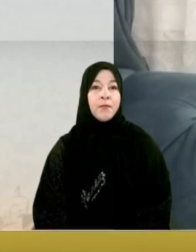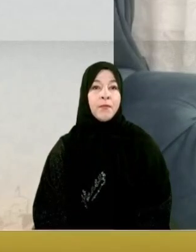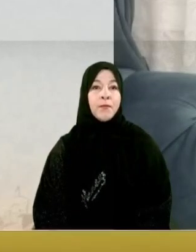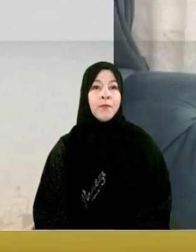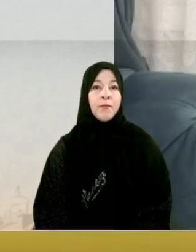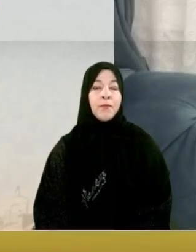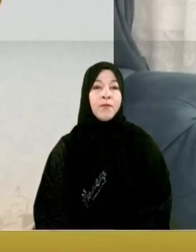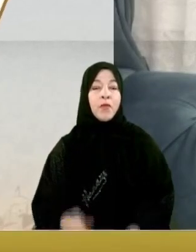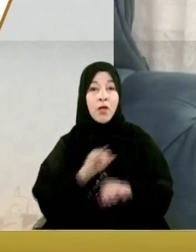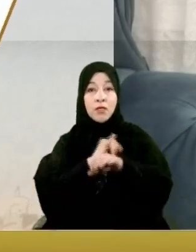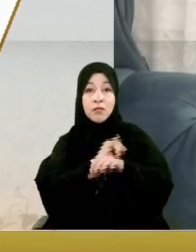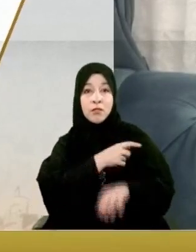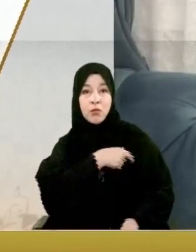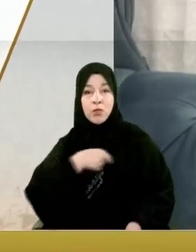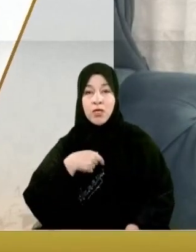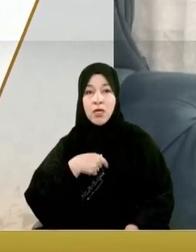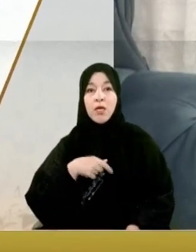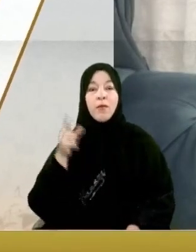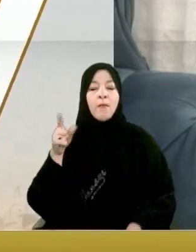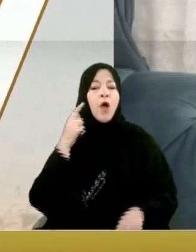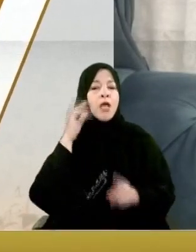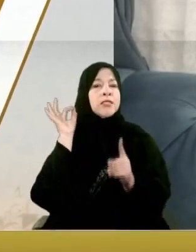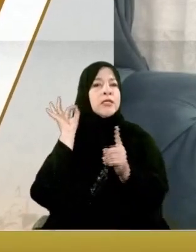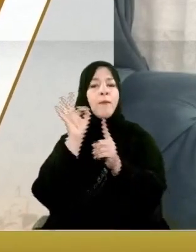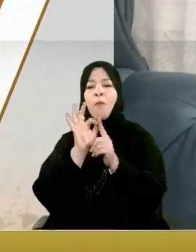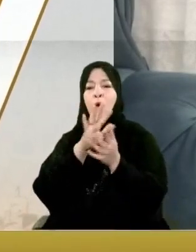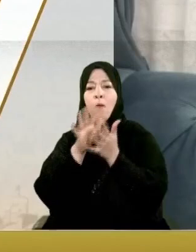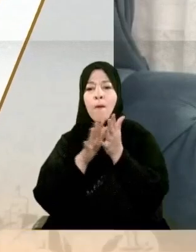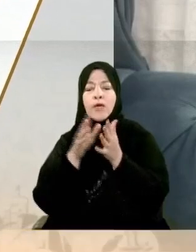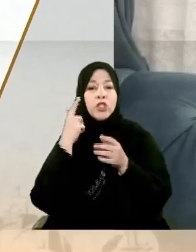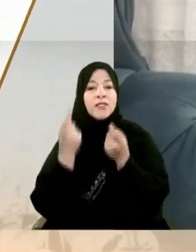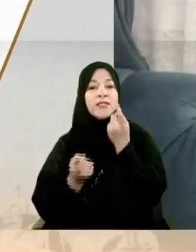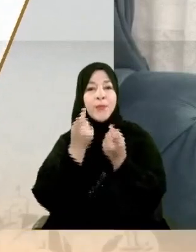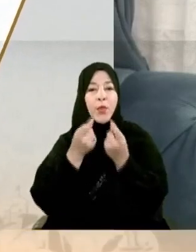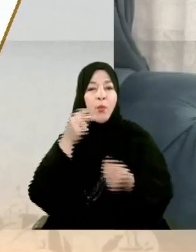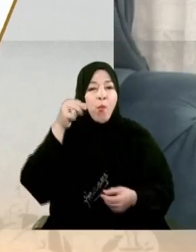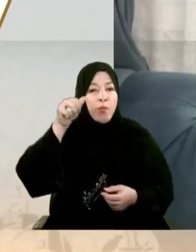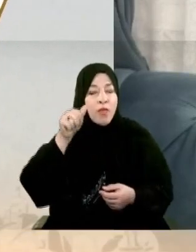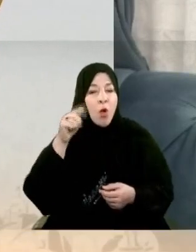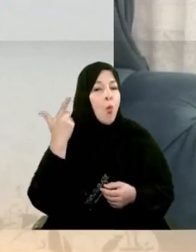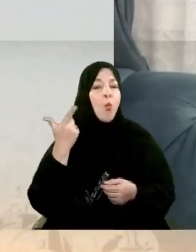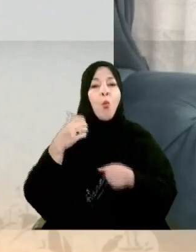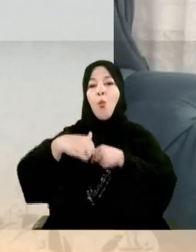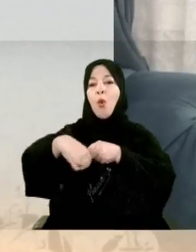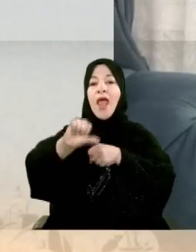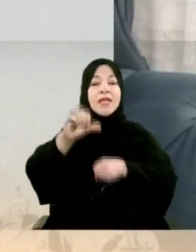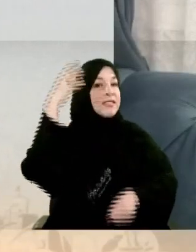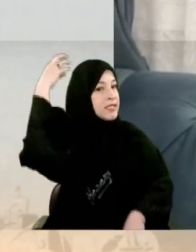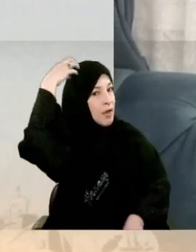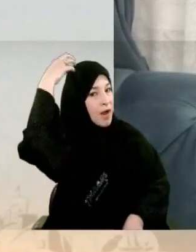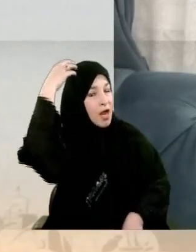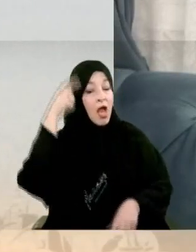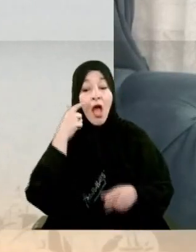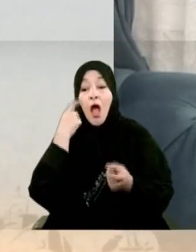مشروعنا بعنوان مكافحة فطر الأسيد كلوديا المسبب للتسمق في أشجار الحمضيات في ولاية سمائل مخبريا